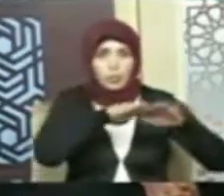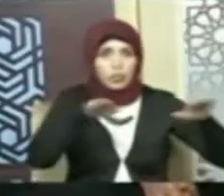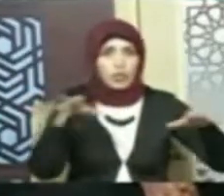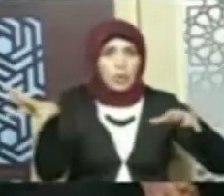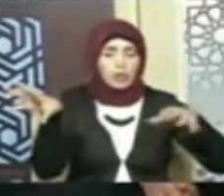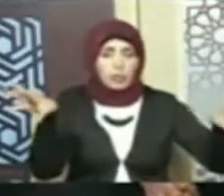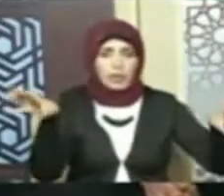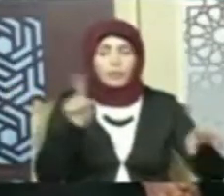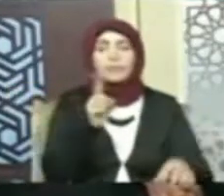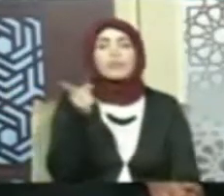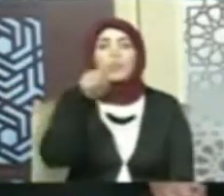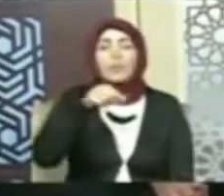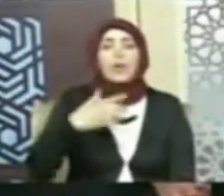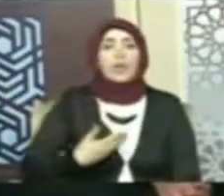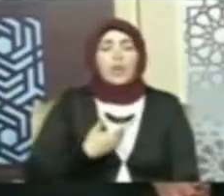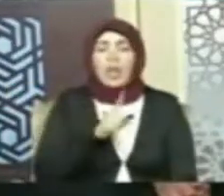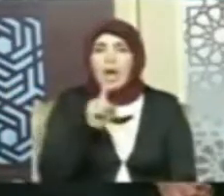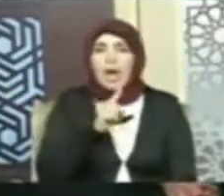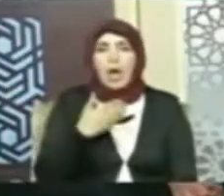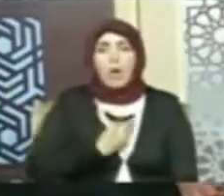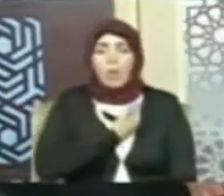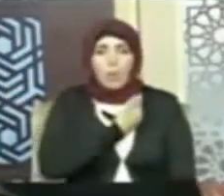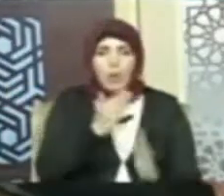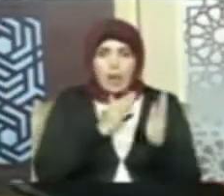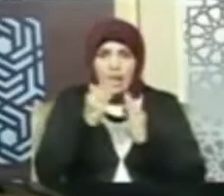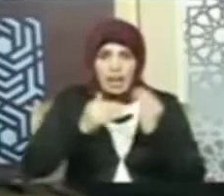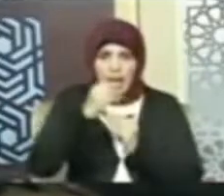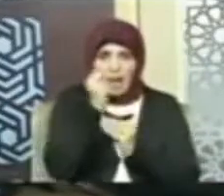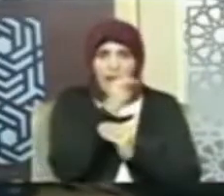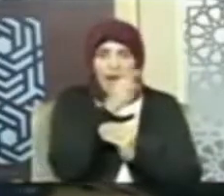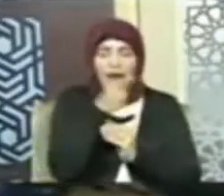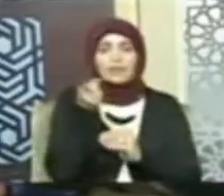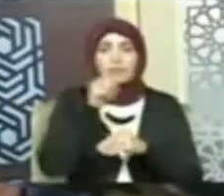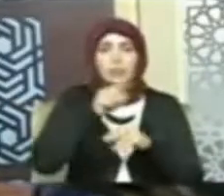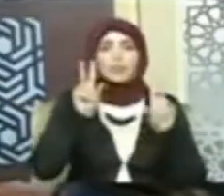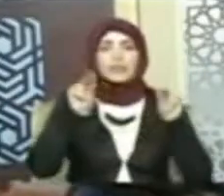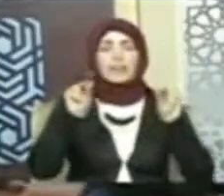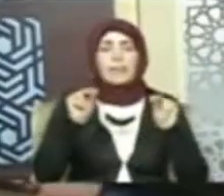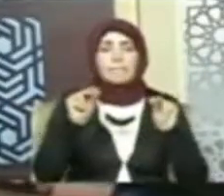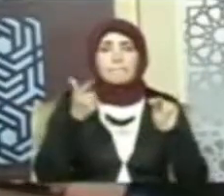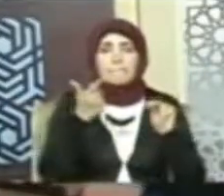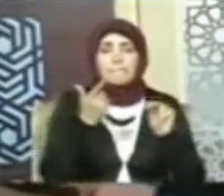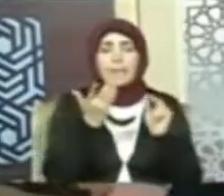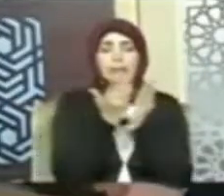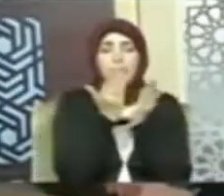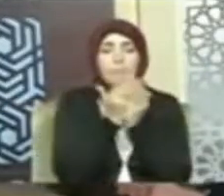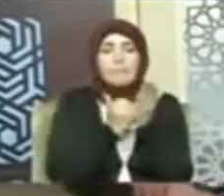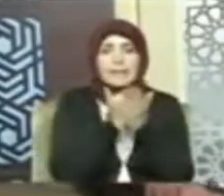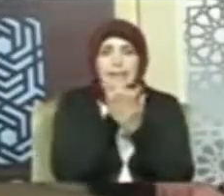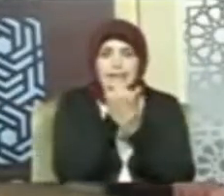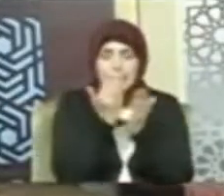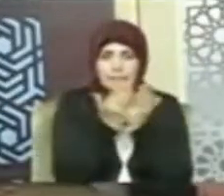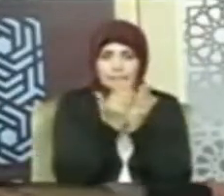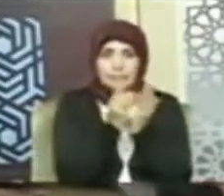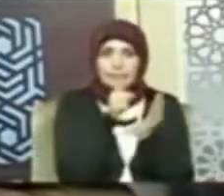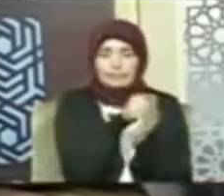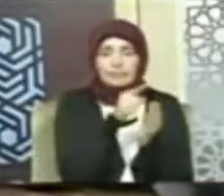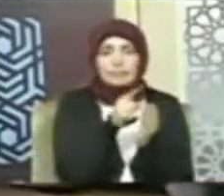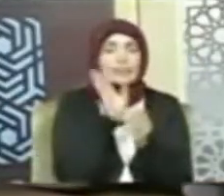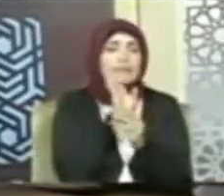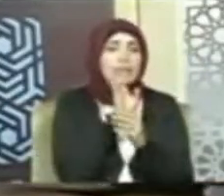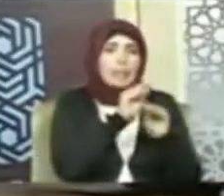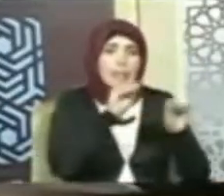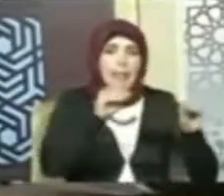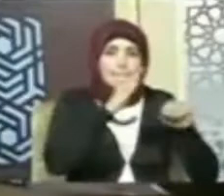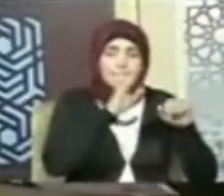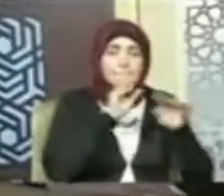والحج أيضا مدرسة أخلاقية وتربوية عظيمة، ولعل من